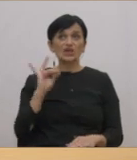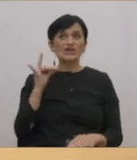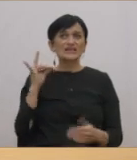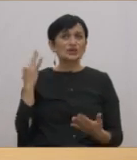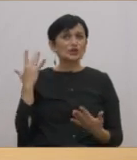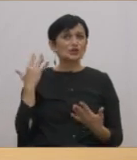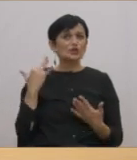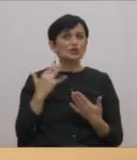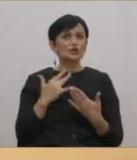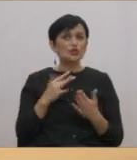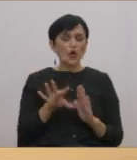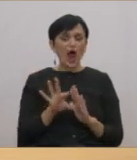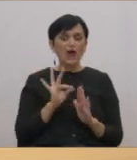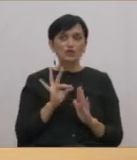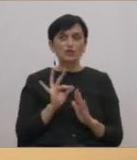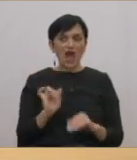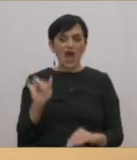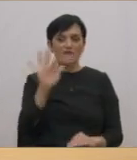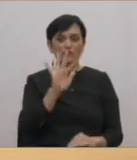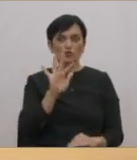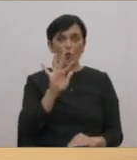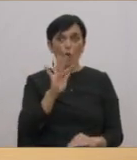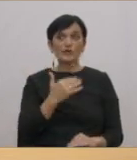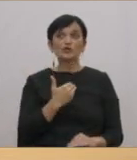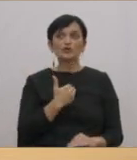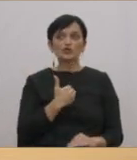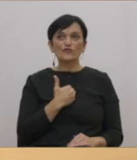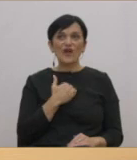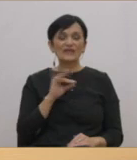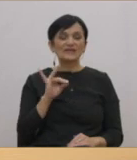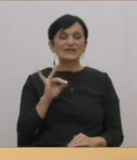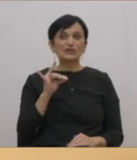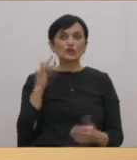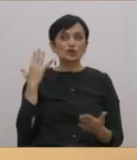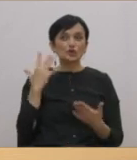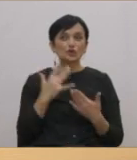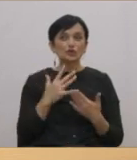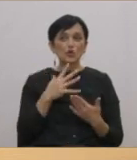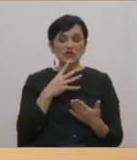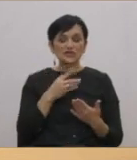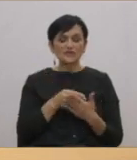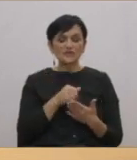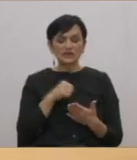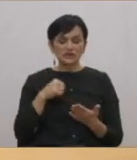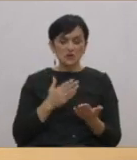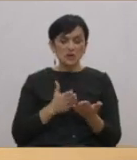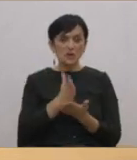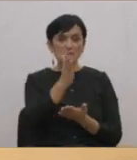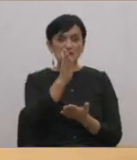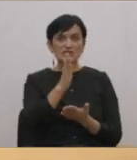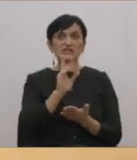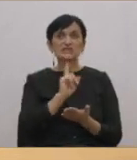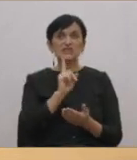ისტორიული არჩევანი არის ევროპა და ჩვენი ისტორიული თვითმიზანი არის